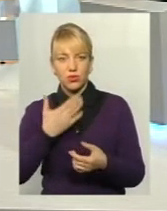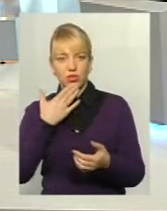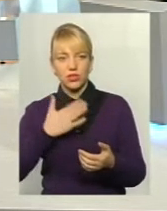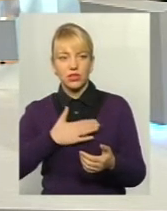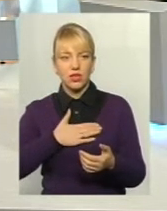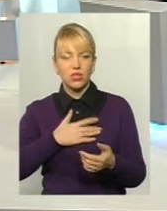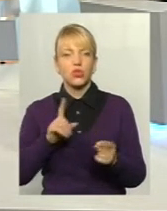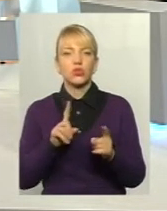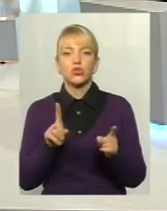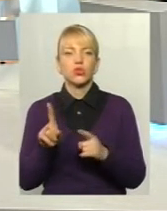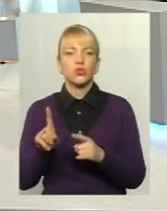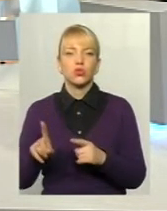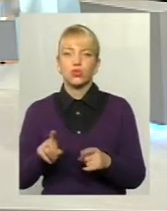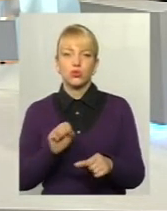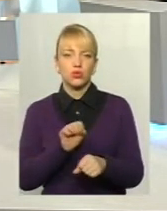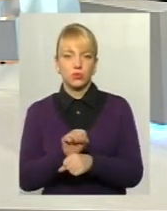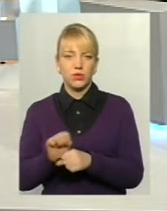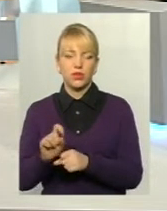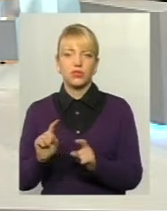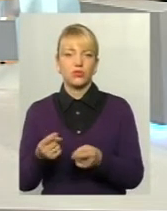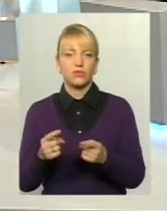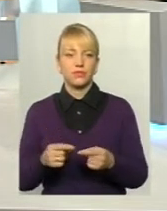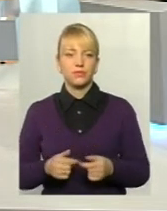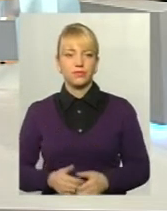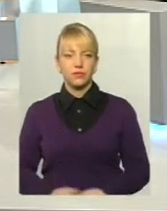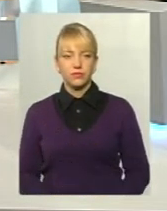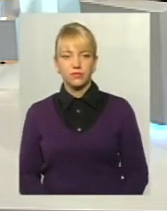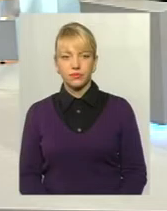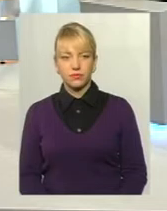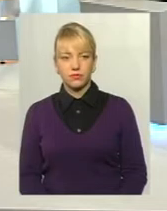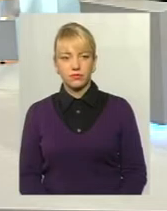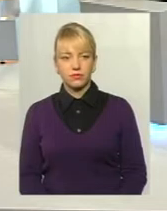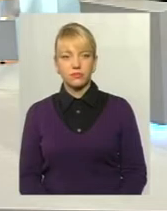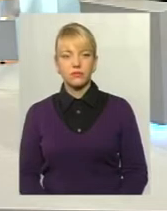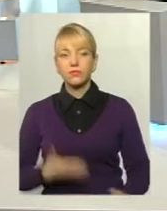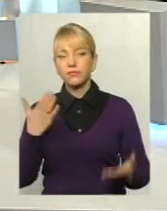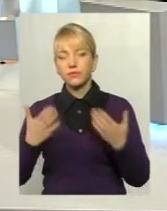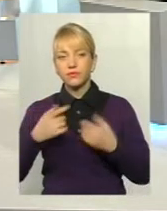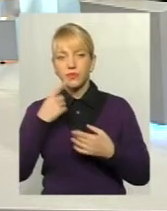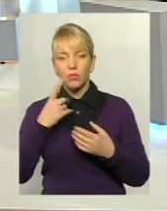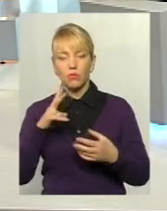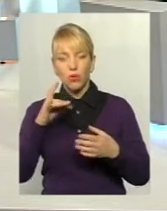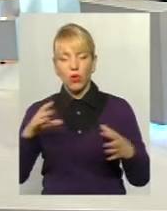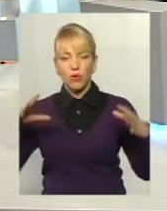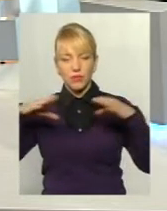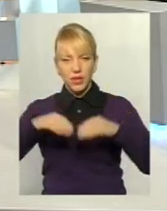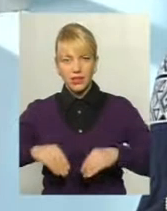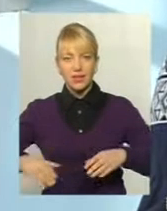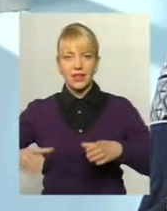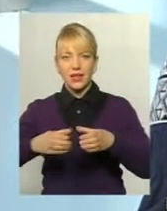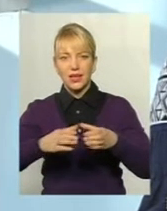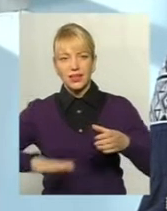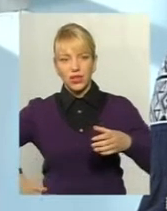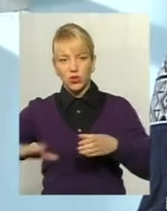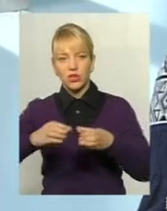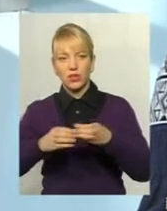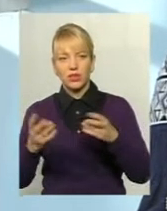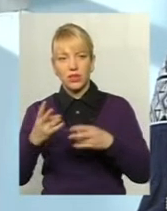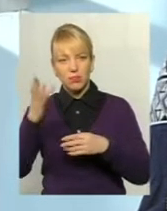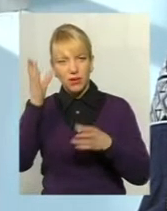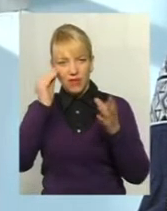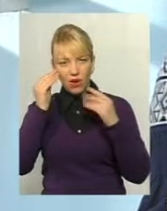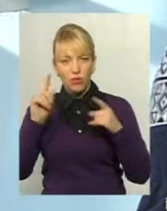стереотипи, що зупиняє, чи боїться? Насправді, якщо говорити суто про об'єднані територіальні громади, ну, варто враховувати те, що